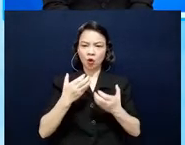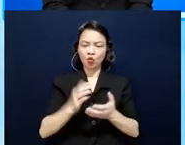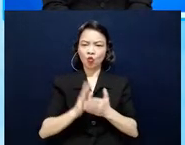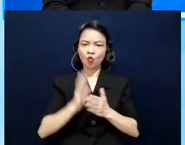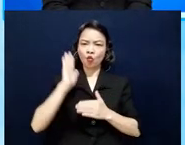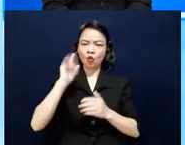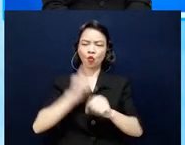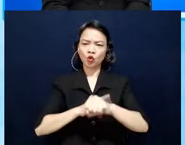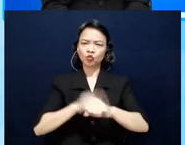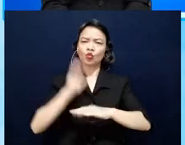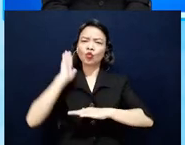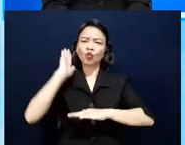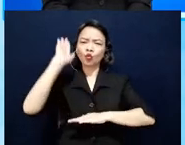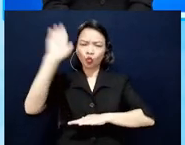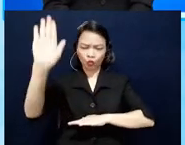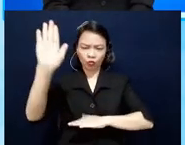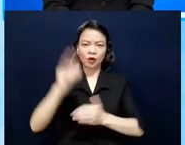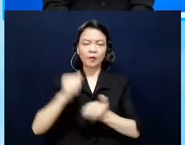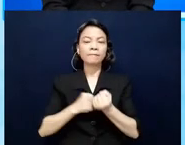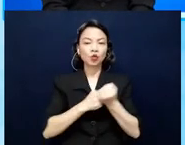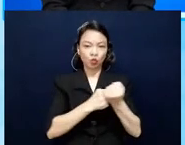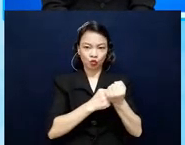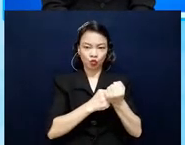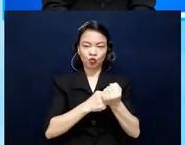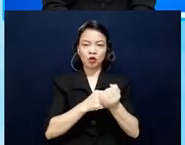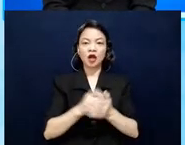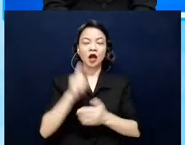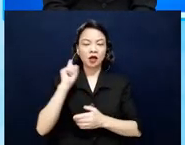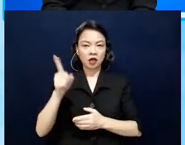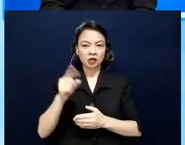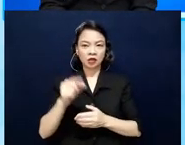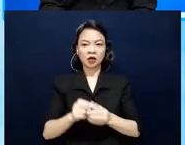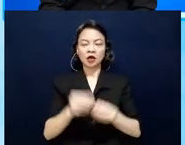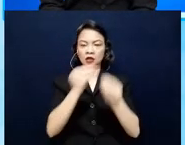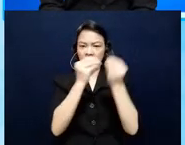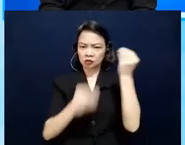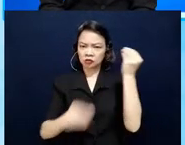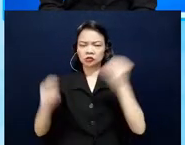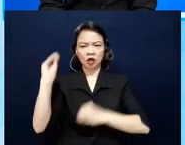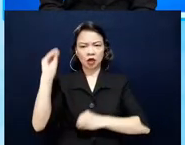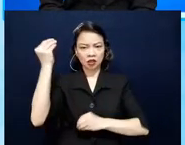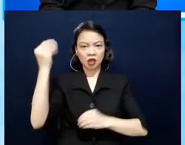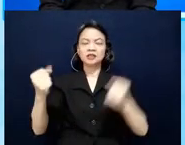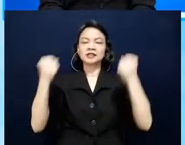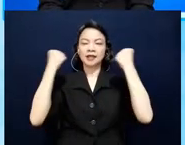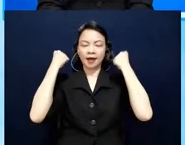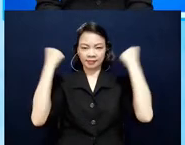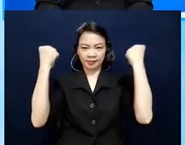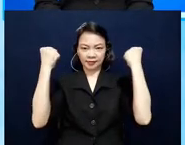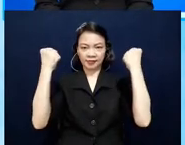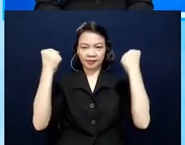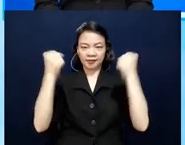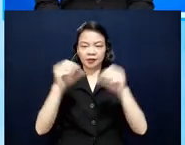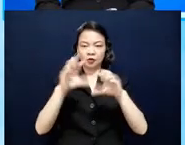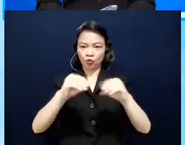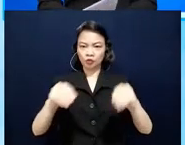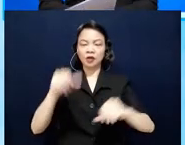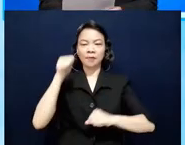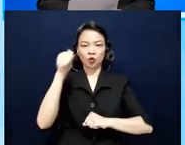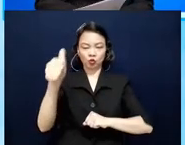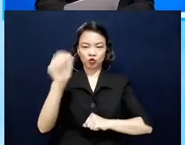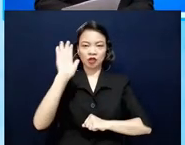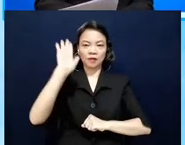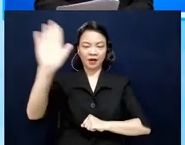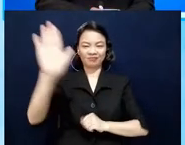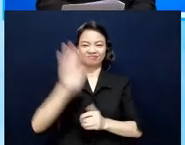bisa mendukung terciptanya generasi Jakarta yang sehat dan produktif. Demikian saya rasa